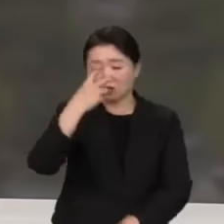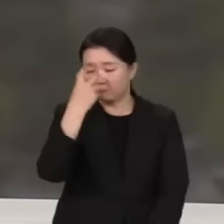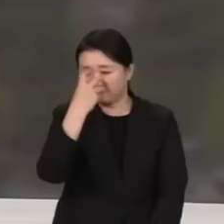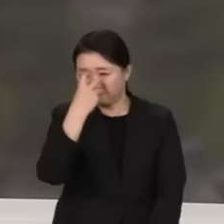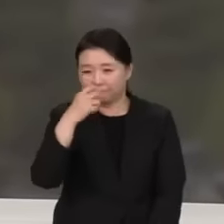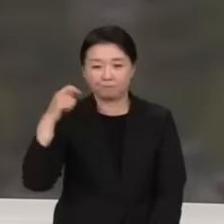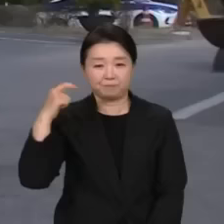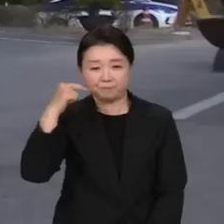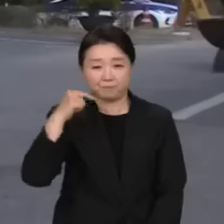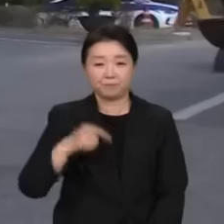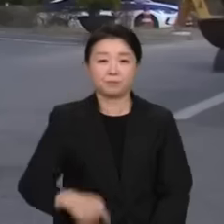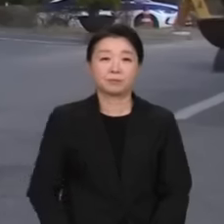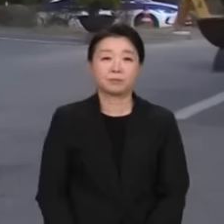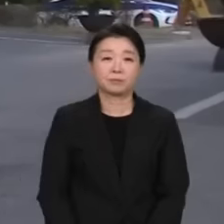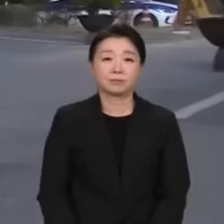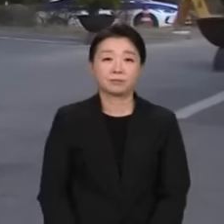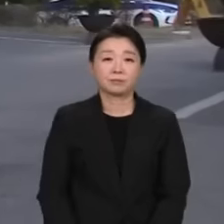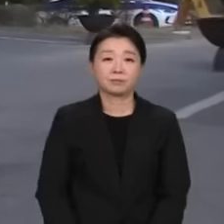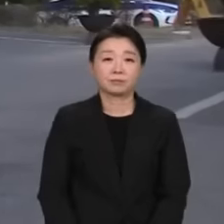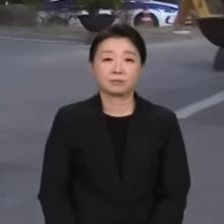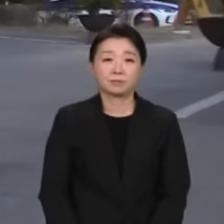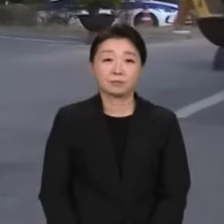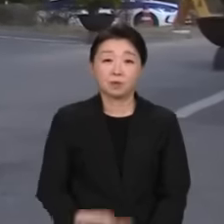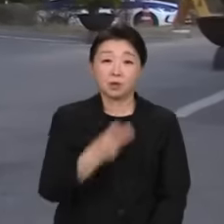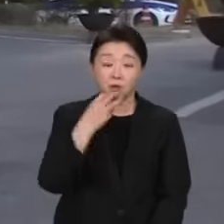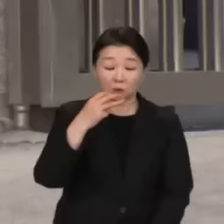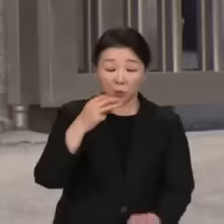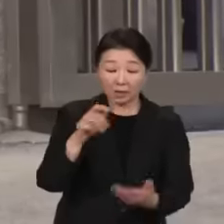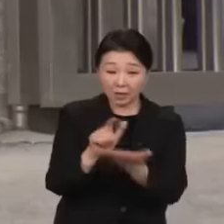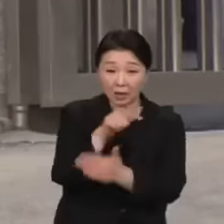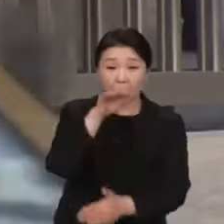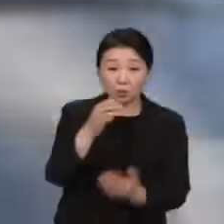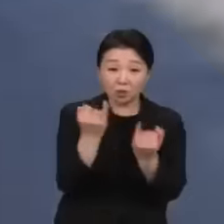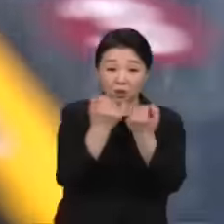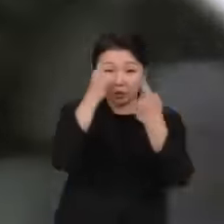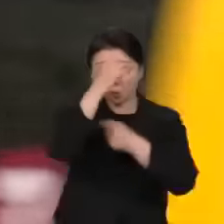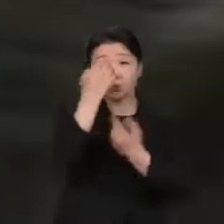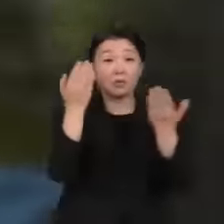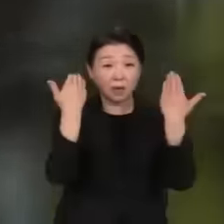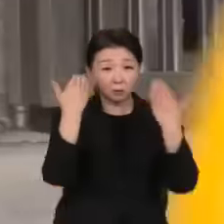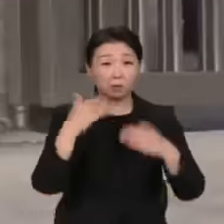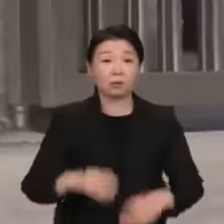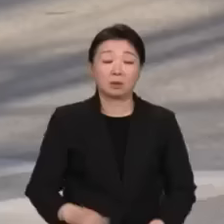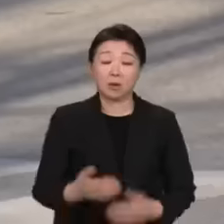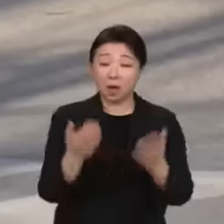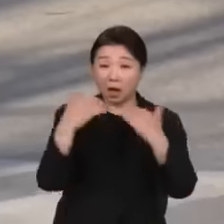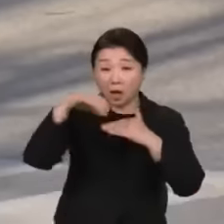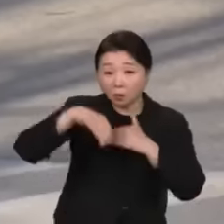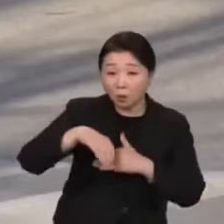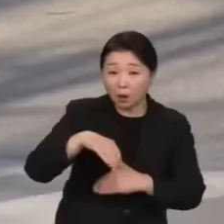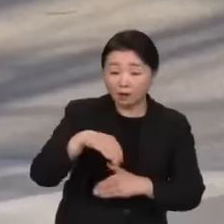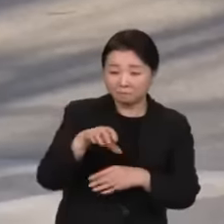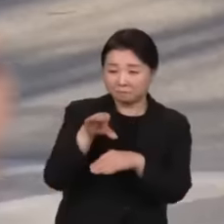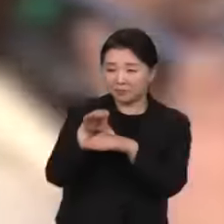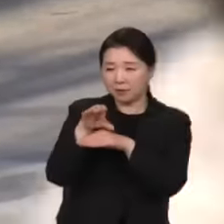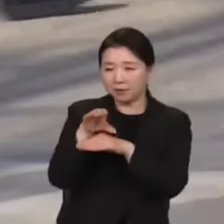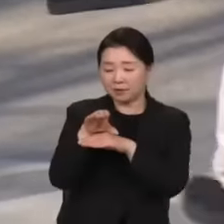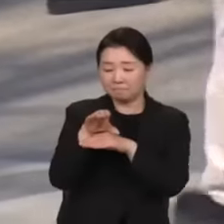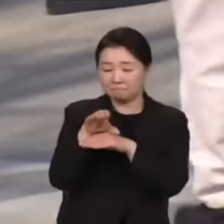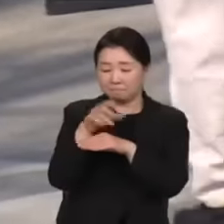기자입니다. 서울 강동구의 한 여자 고등학교입니다. 학교 앞에 순찰차가 서